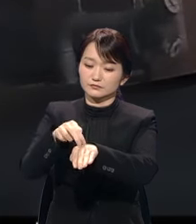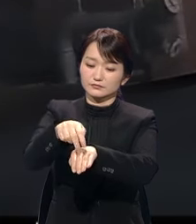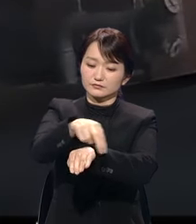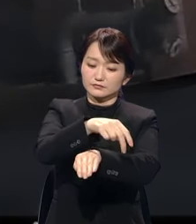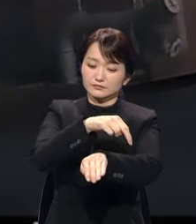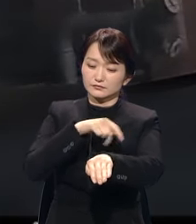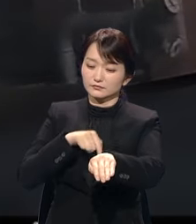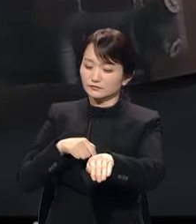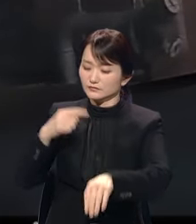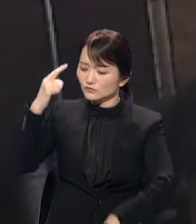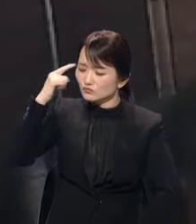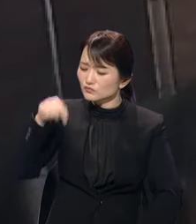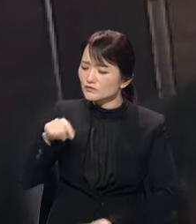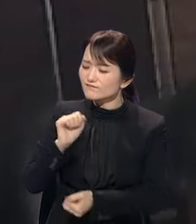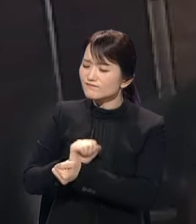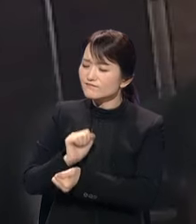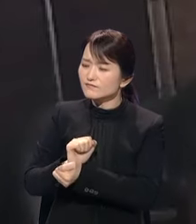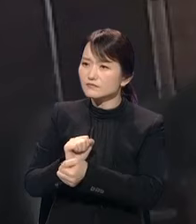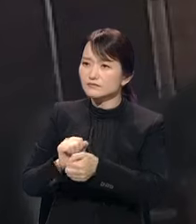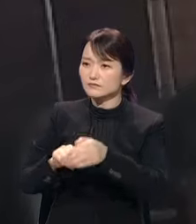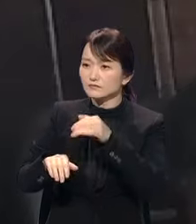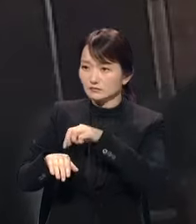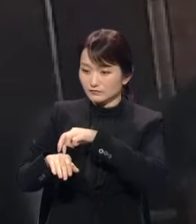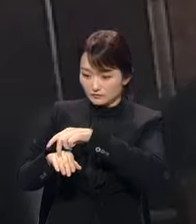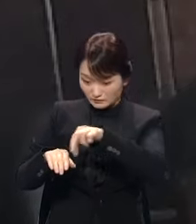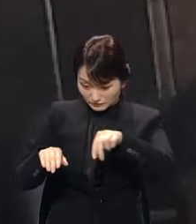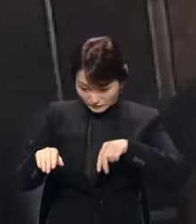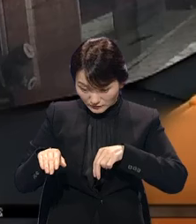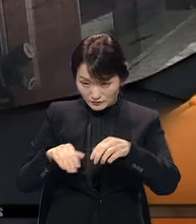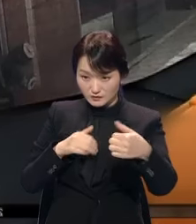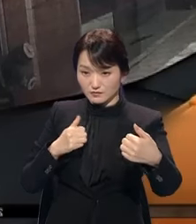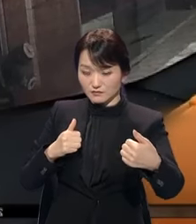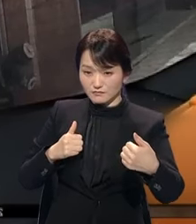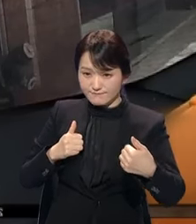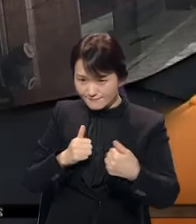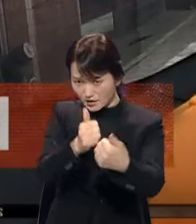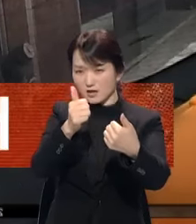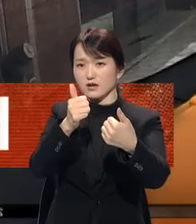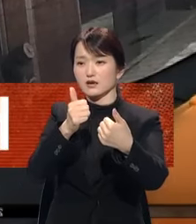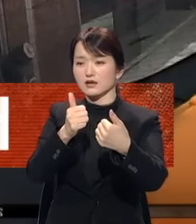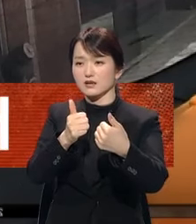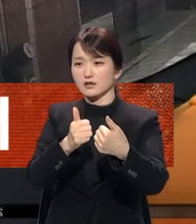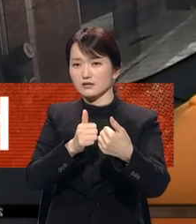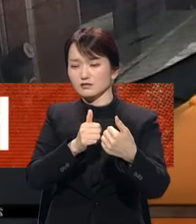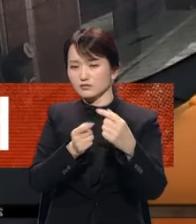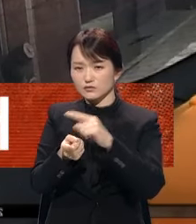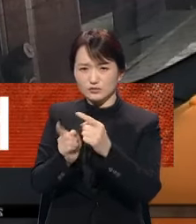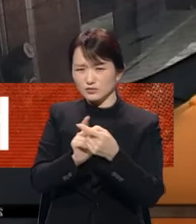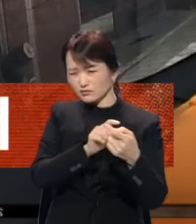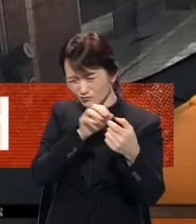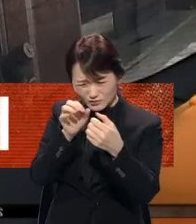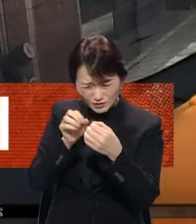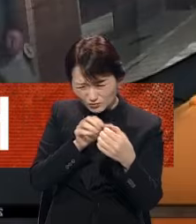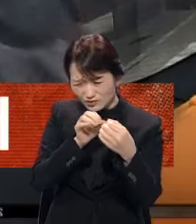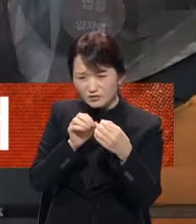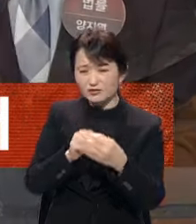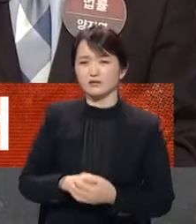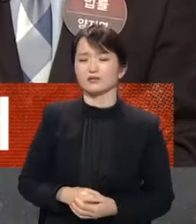그때 대뜸 내려서 내리자마자 또 이 배치기를 하면서 거기서 주고받는 말이 지금 들으신 것처럼